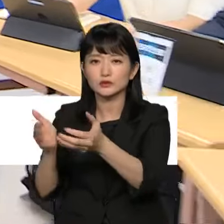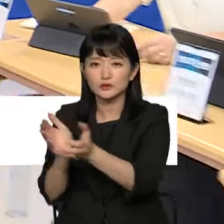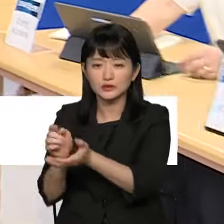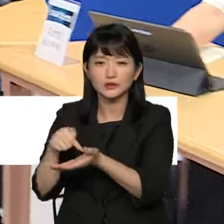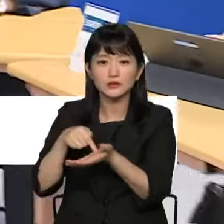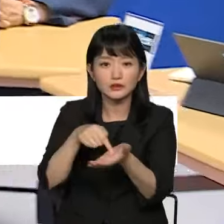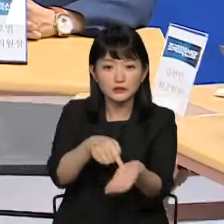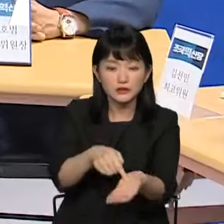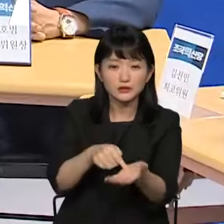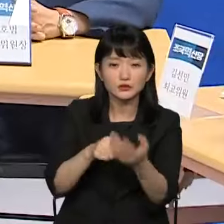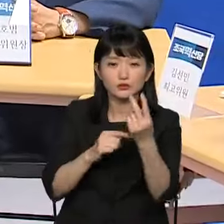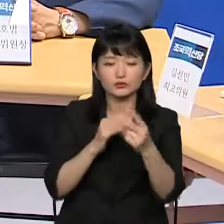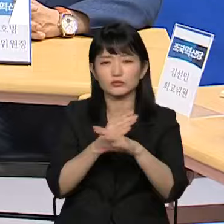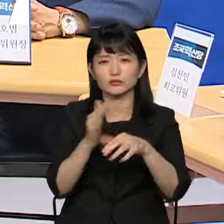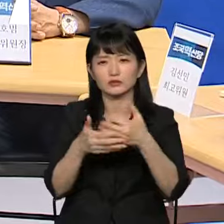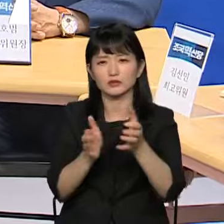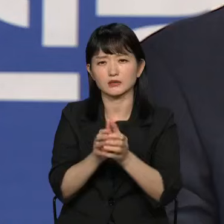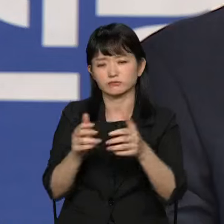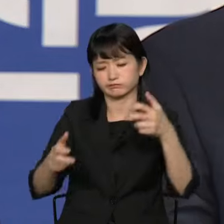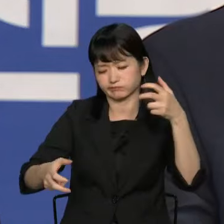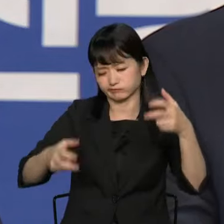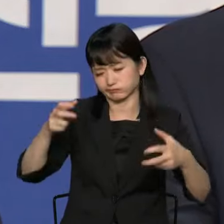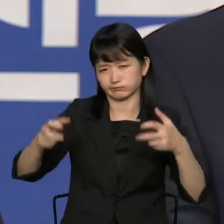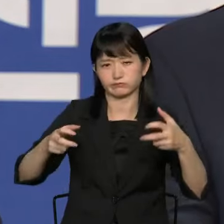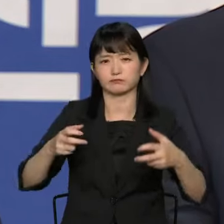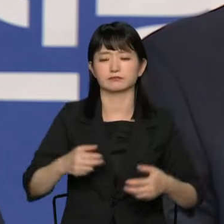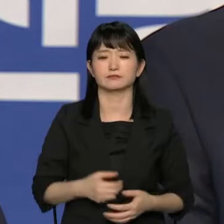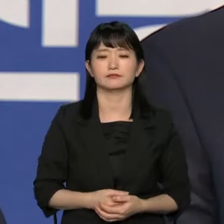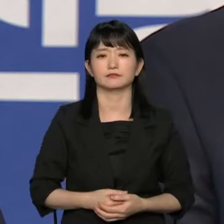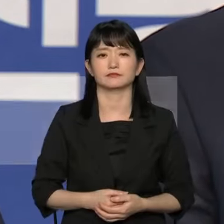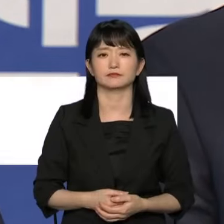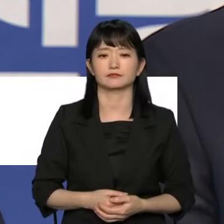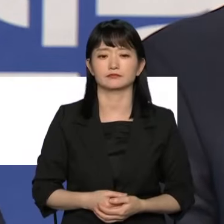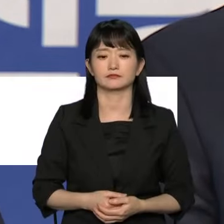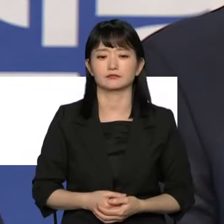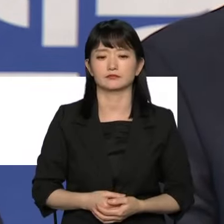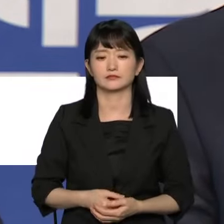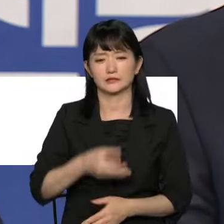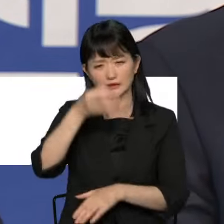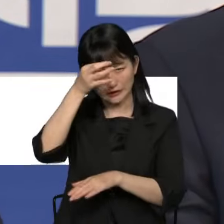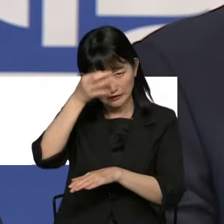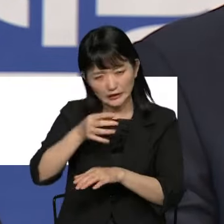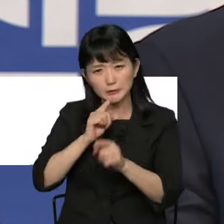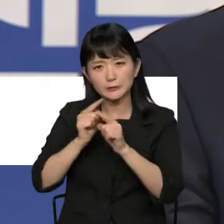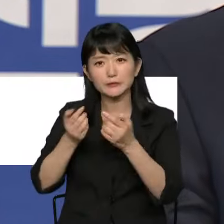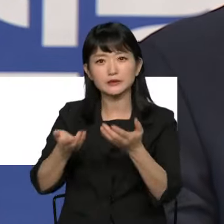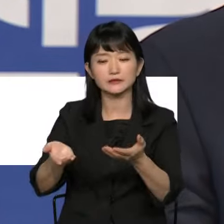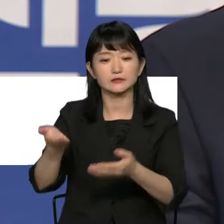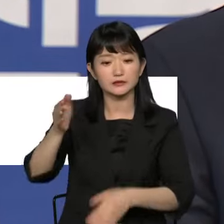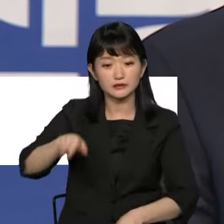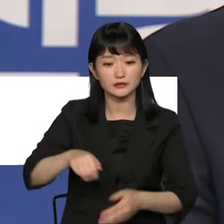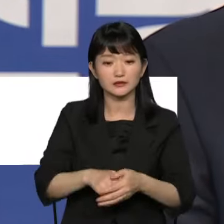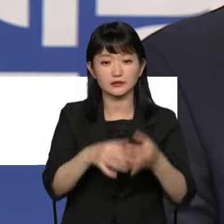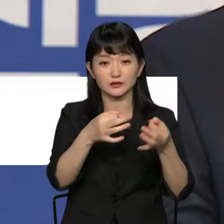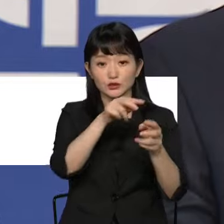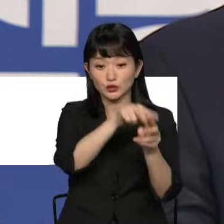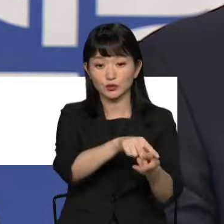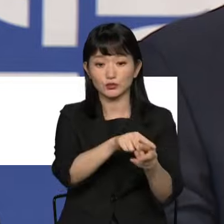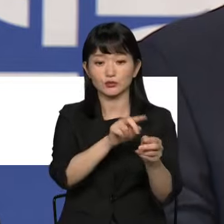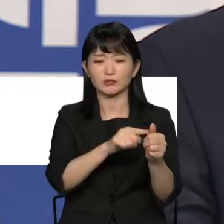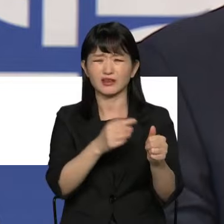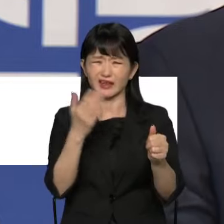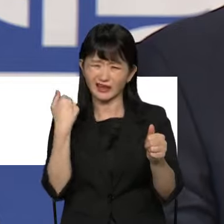두 야당도 신경전을 벌이고 있습니다. 매우 죄송한 말씀이지만 김 후보님은 전에도 두